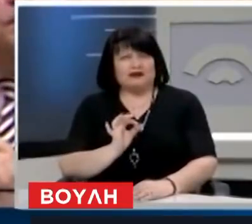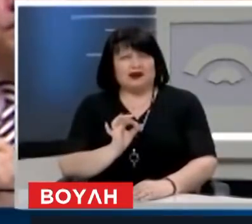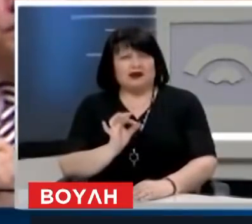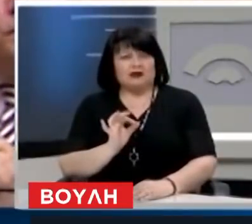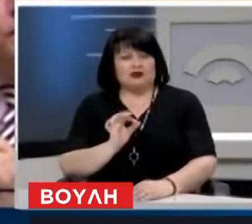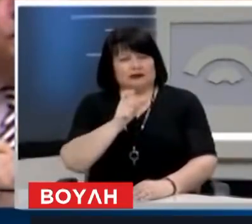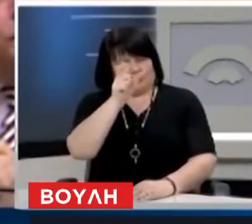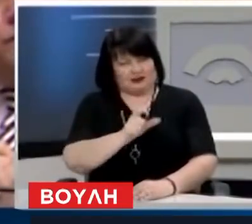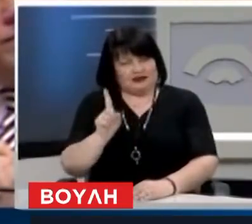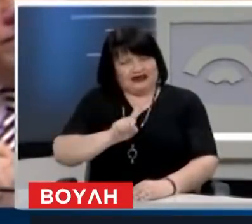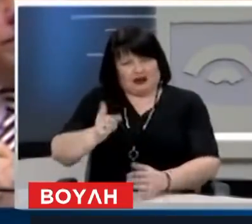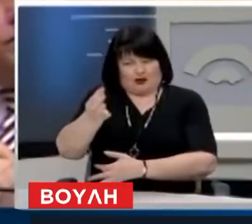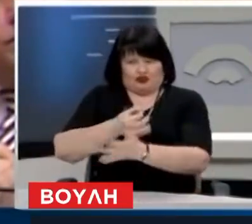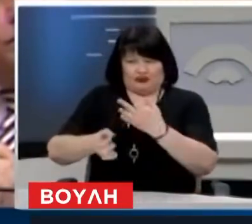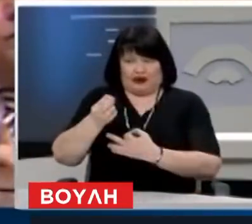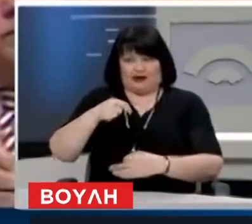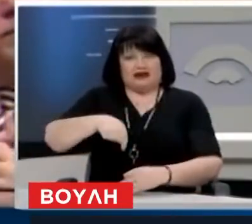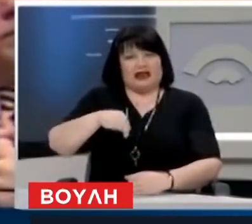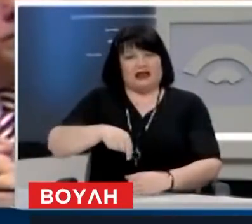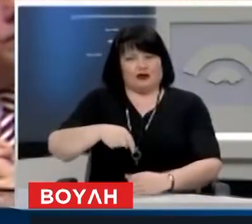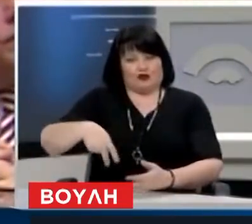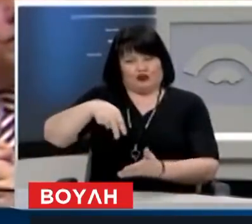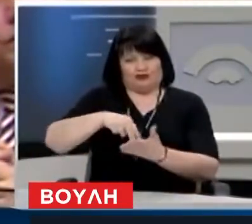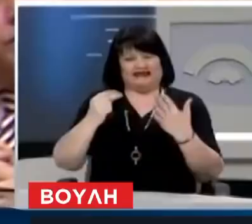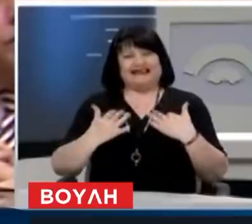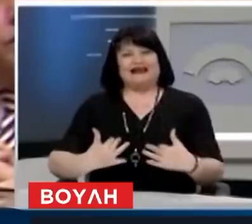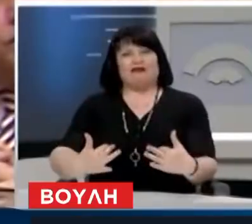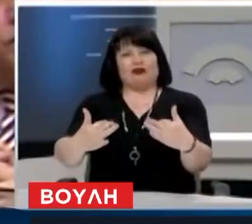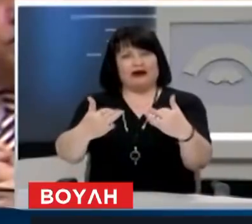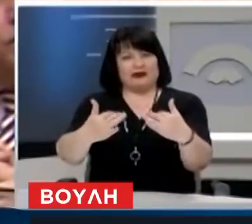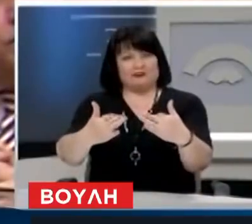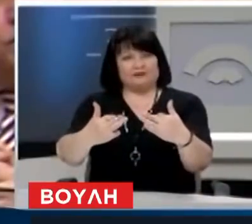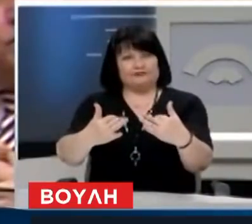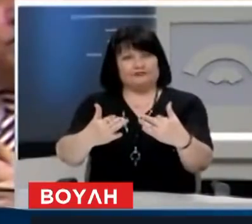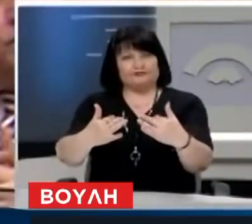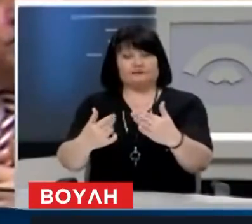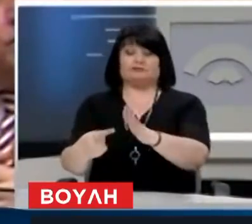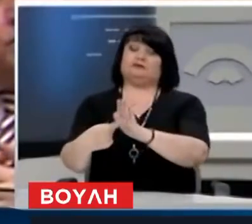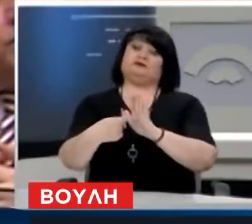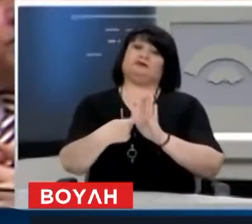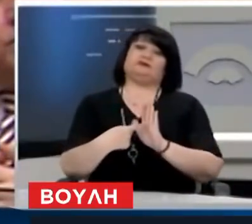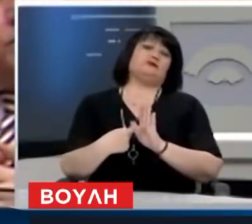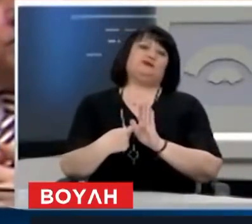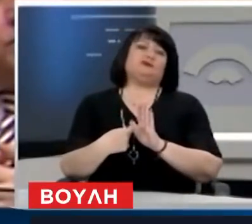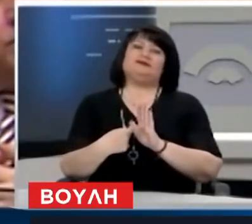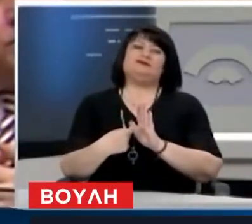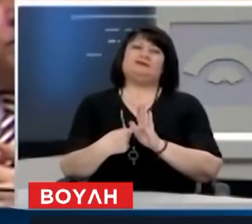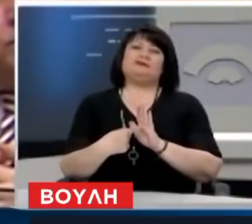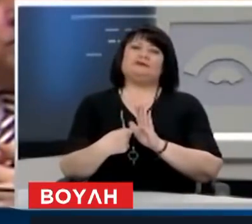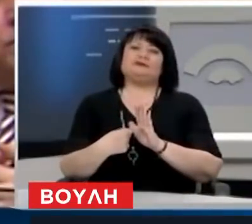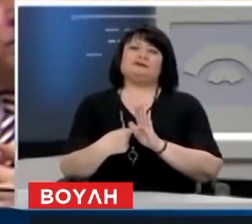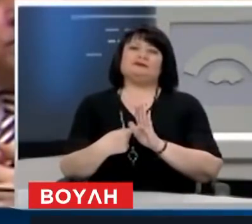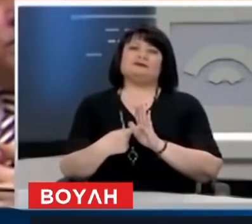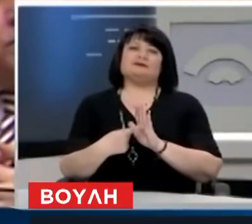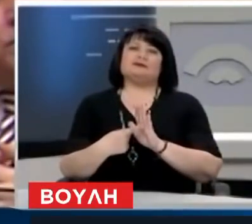θα φτάνετε στο σημείο σήμερα, εδώ στο Ελληνικό Κοινοβούλιο, να παριστάνετε το